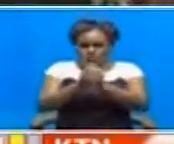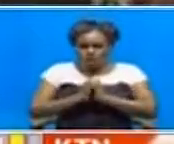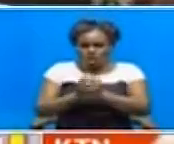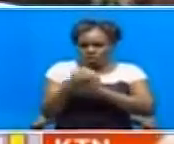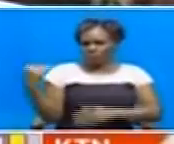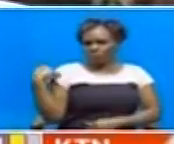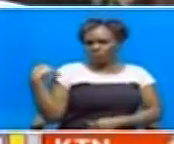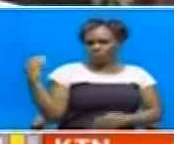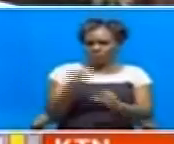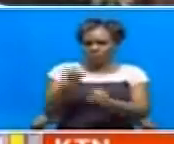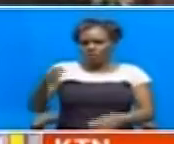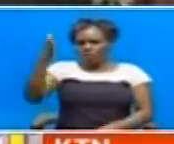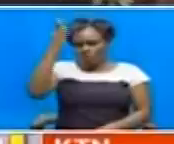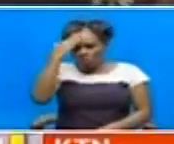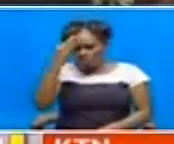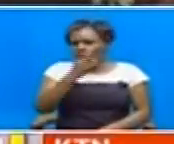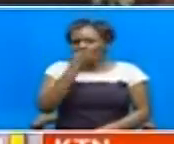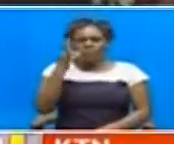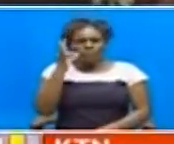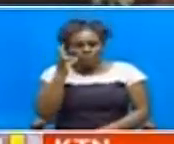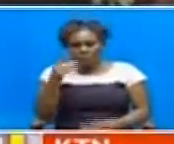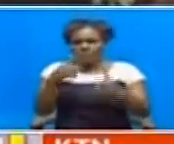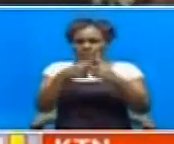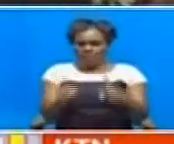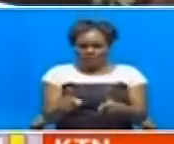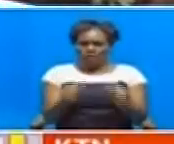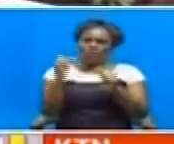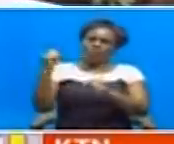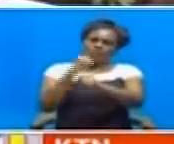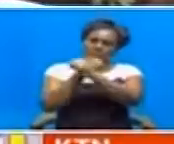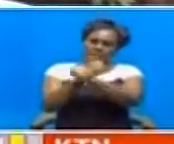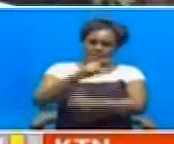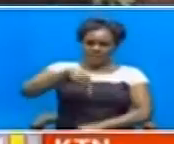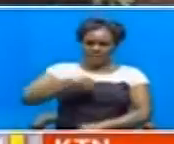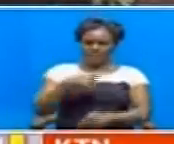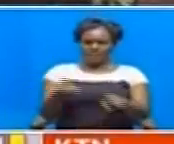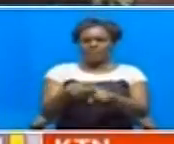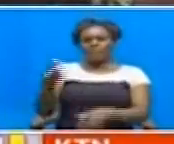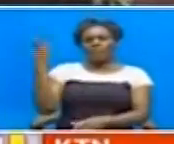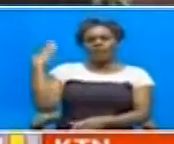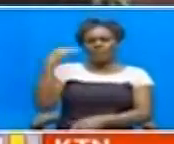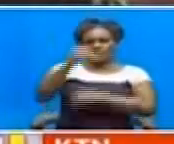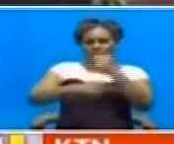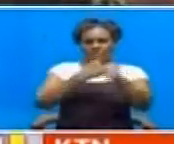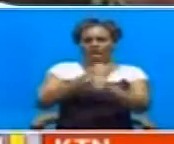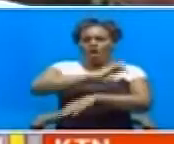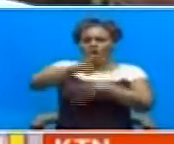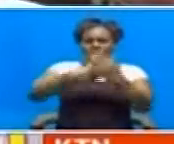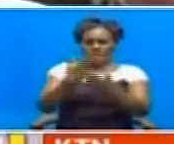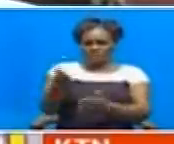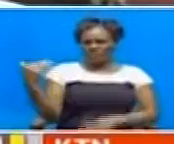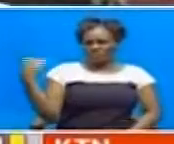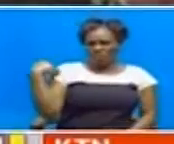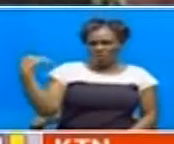kusumbuliwa. Tungependa wajue tunaanza kufunga, na tungetaka watulinde, waendelee kutulinda kama miaka ile mingine. Miaka ingine yote walikuwa